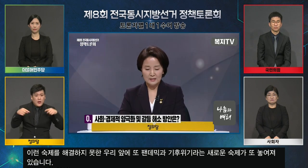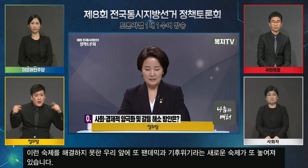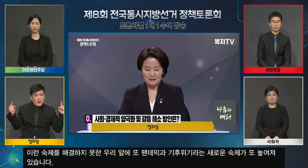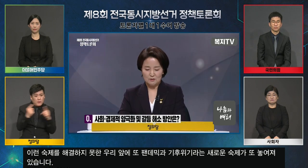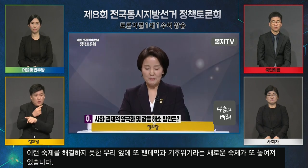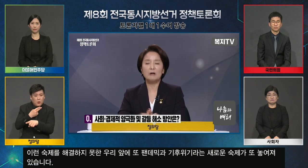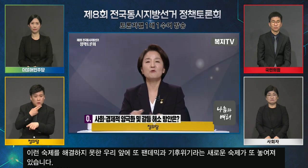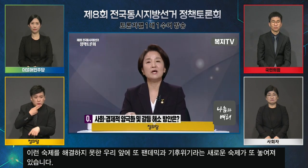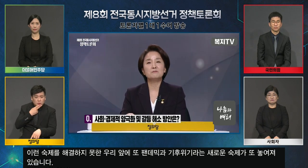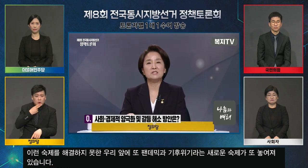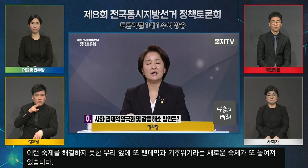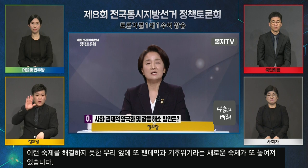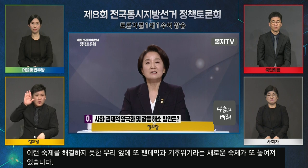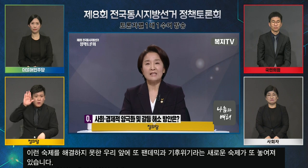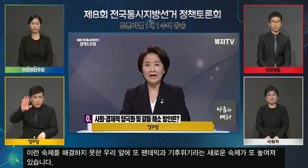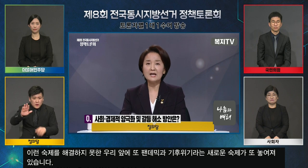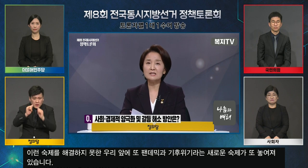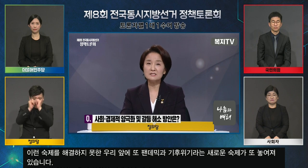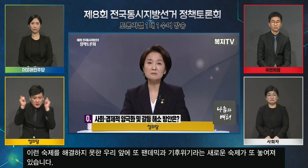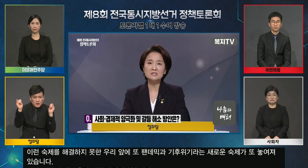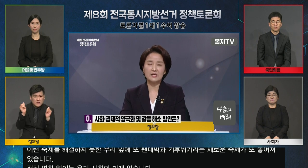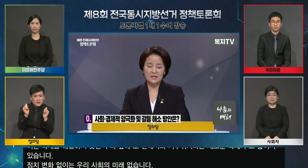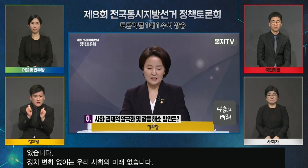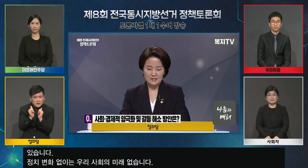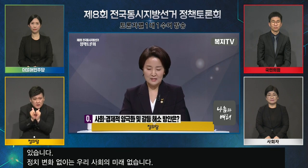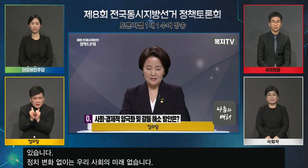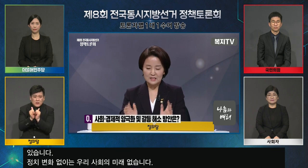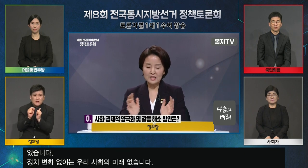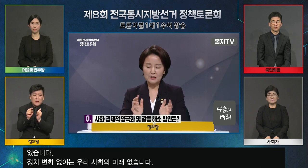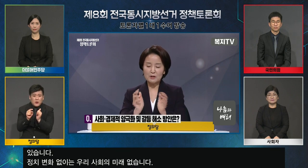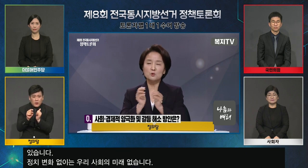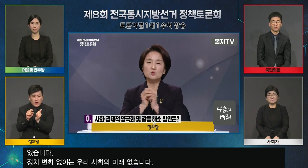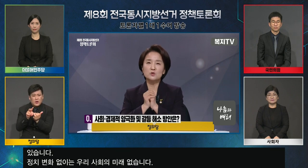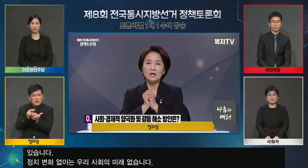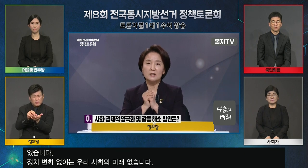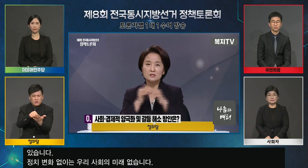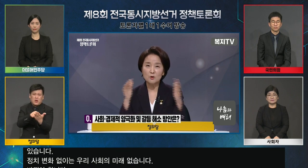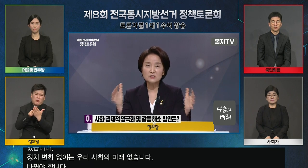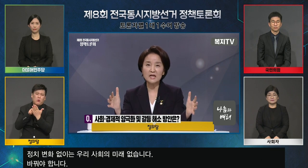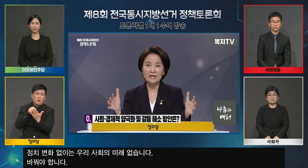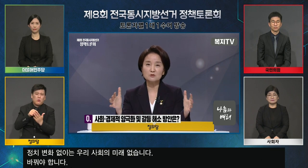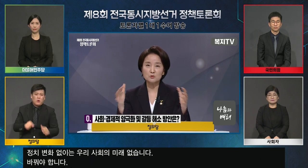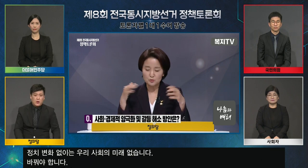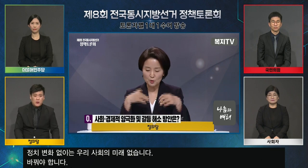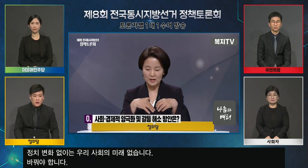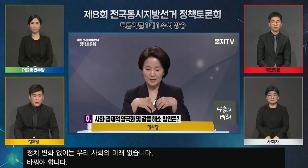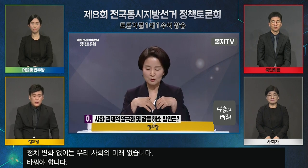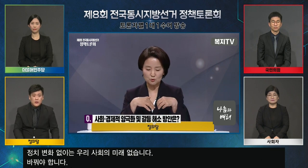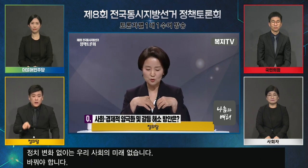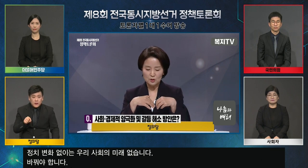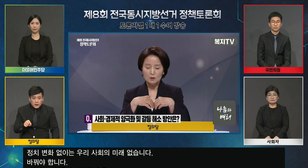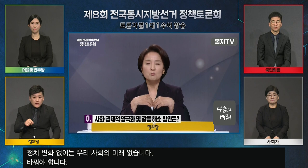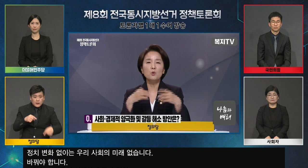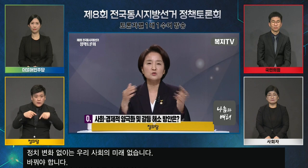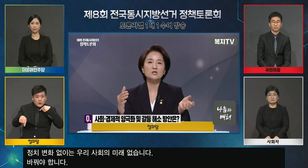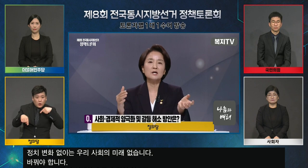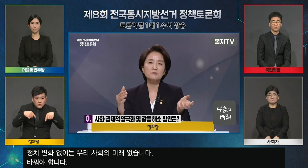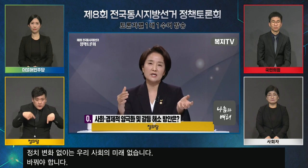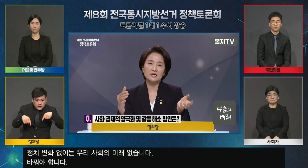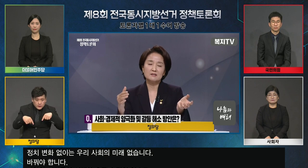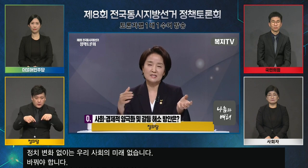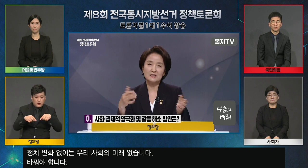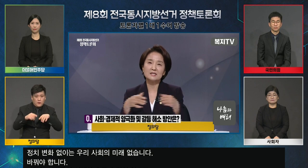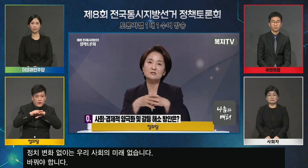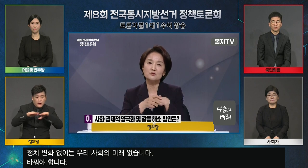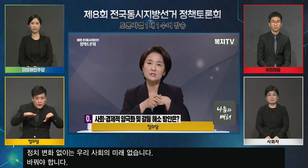바꿔야 합니다. 다양한 시민들의 이해와 요구가 정치 안으로 들어와야 하고 모두가